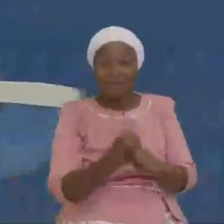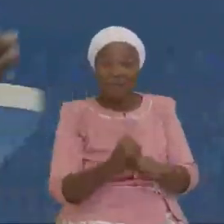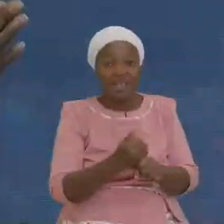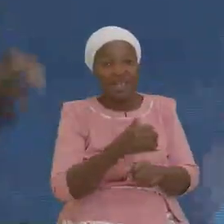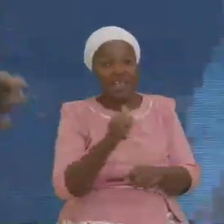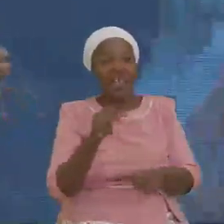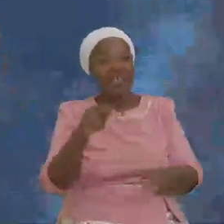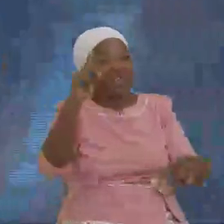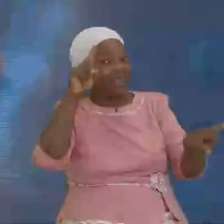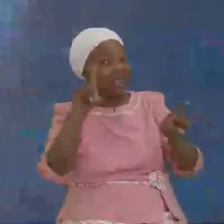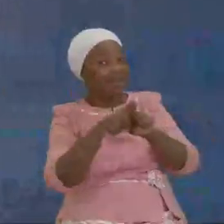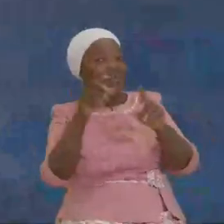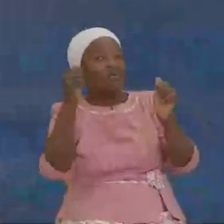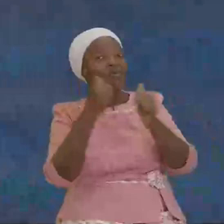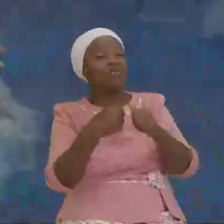donc?